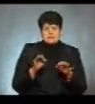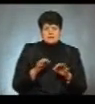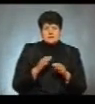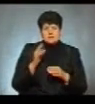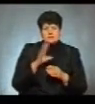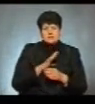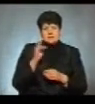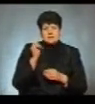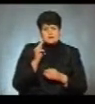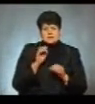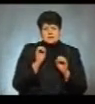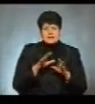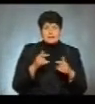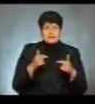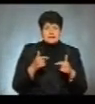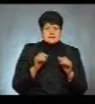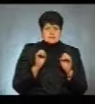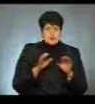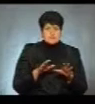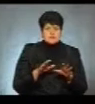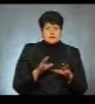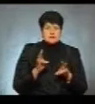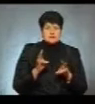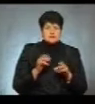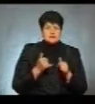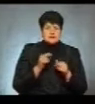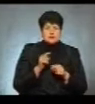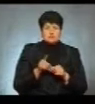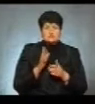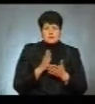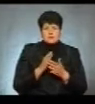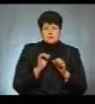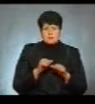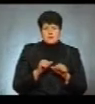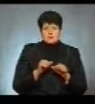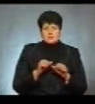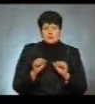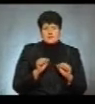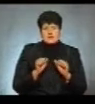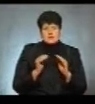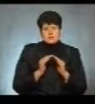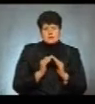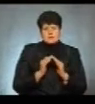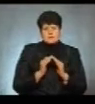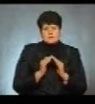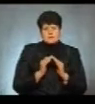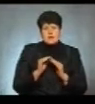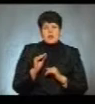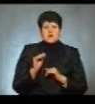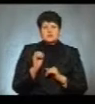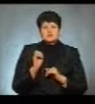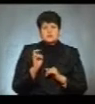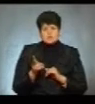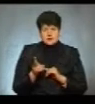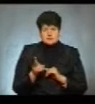і здали екзамени для того, що вони мають право управляти будинком. А діючі ЖЕК, ви, наприклад,